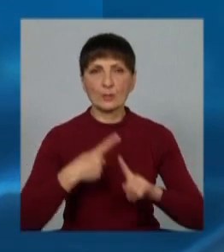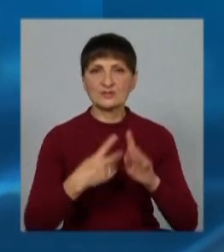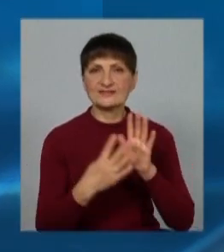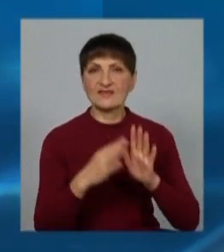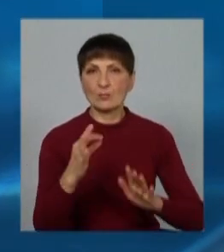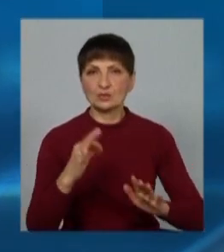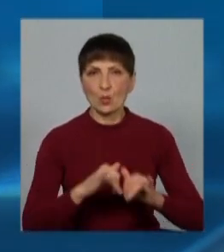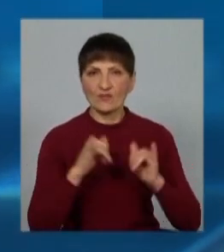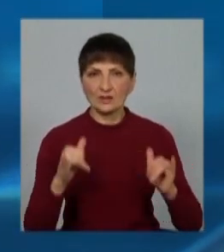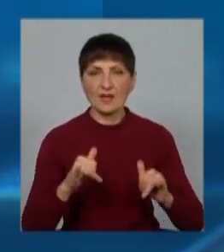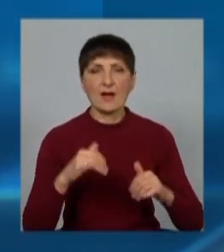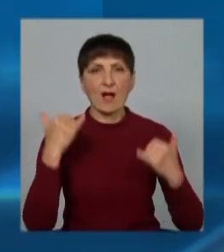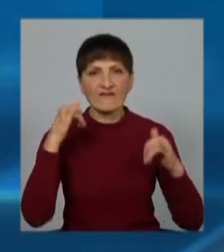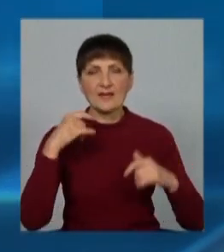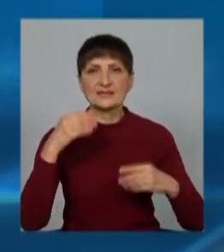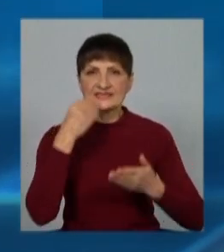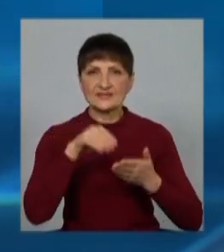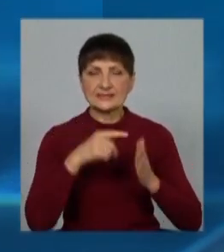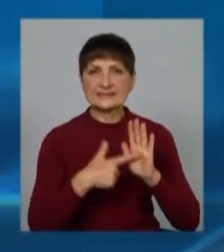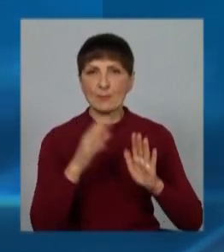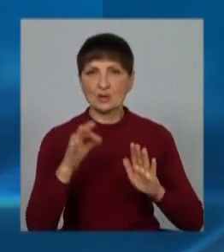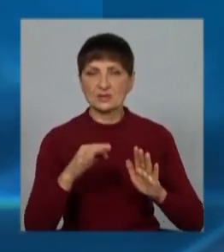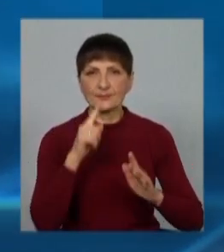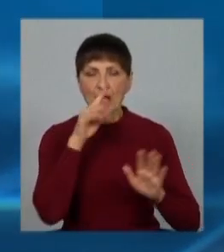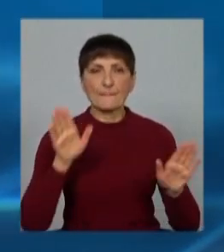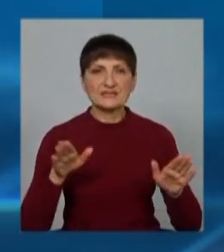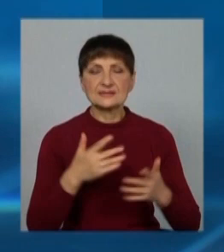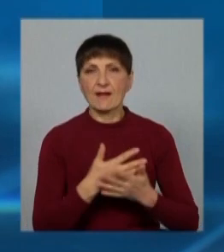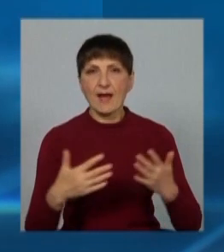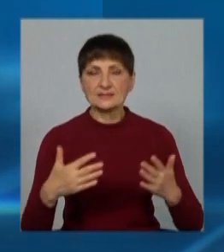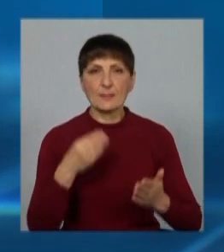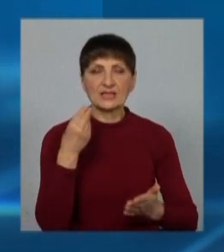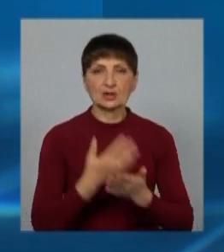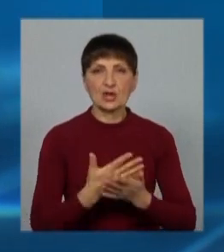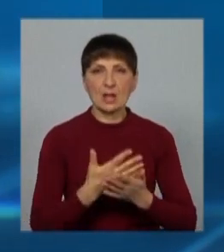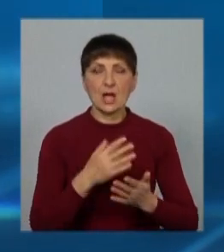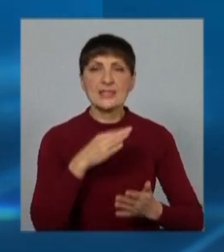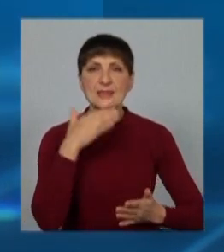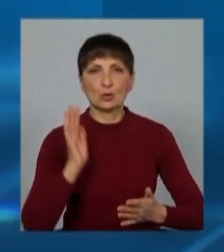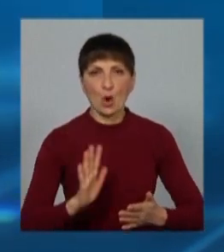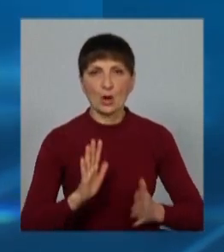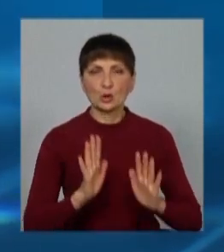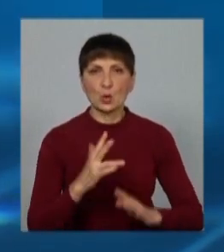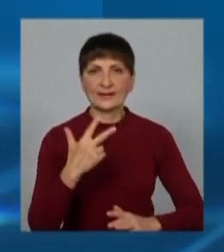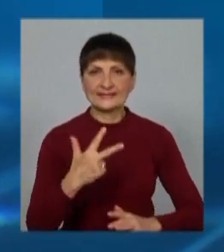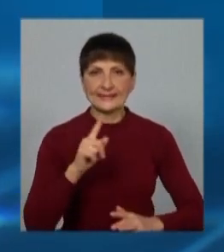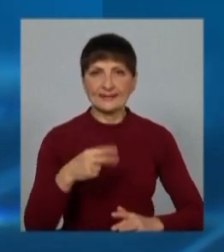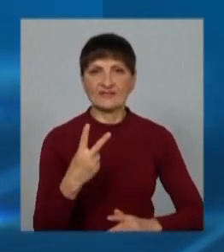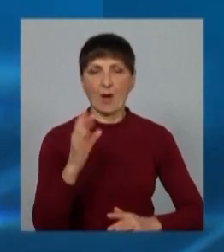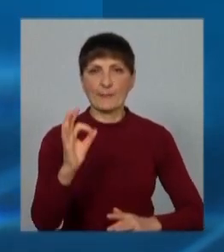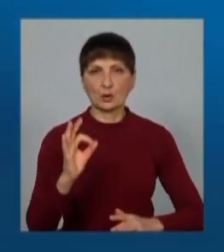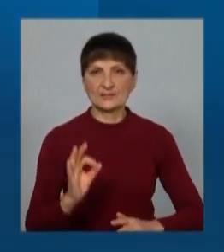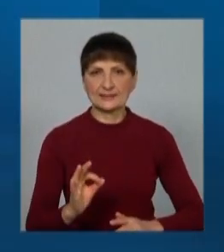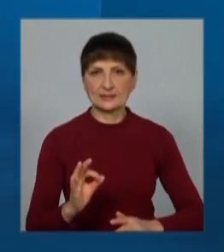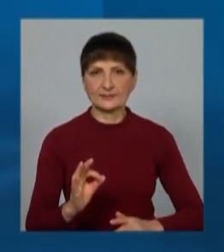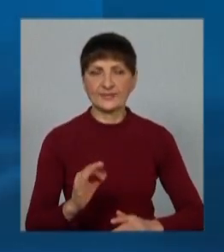за год, говядина и свинина по 7%. Птица же по сравнению с красным мясом подорожала относительно немного, лишь на